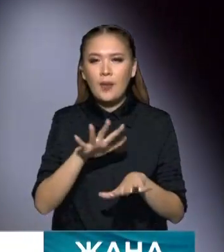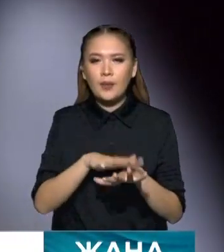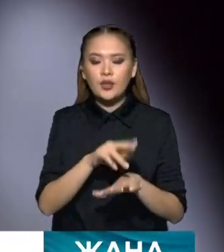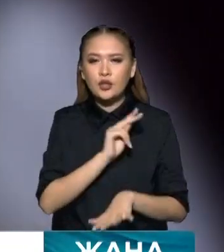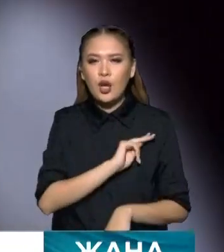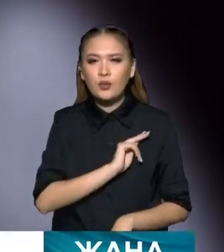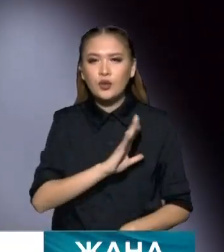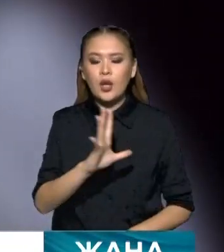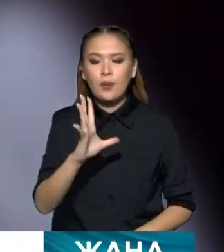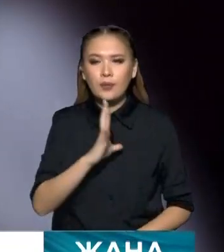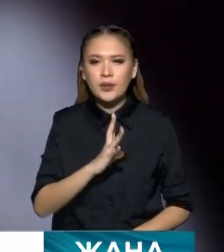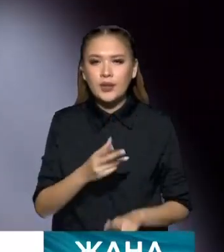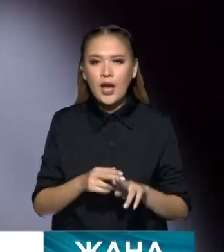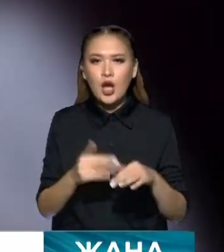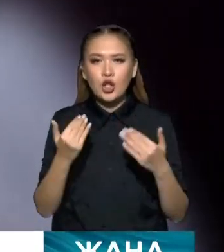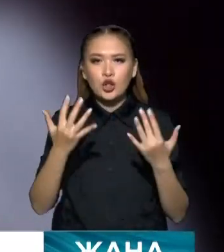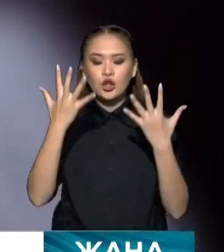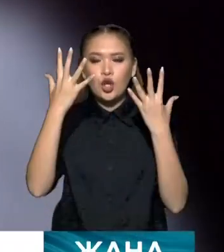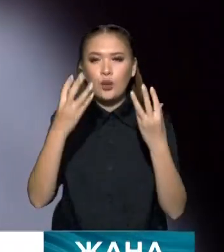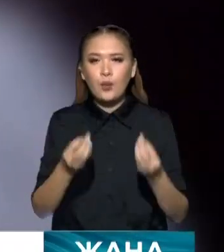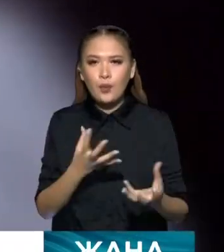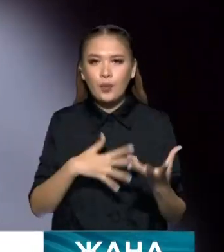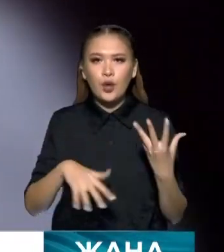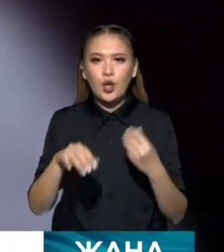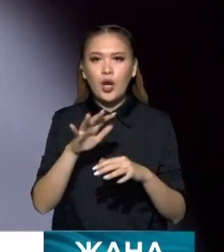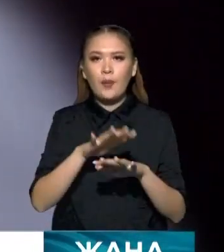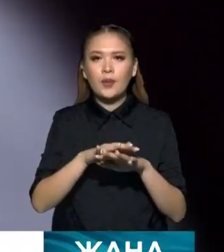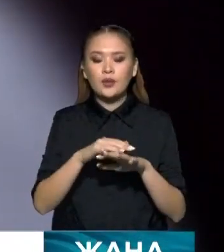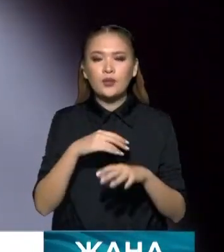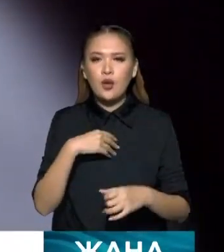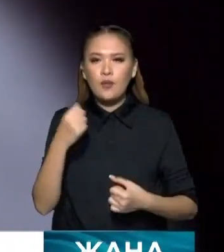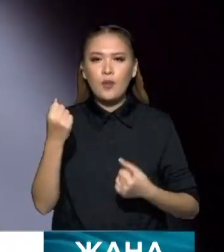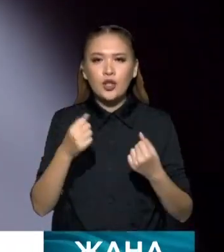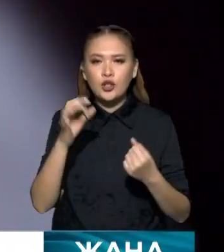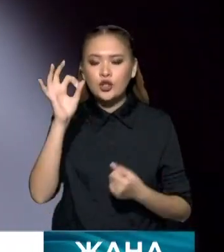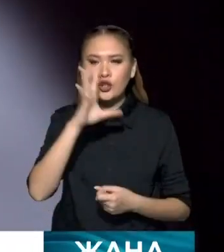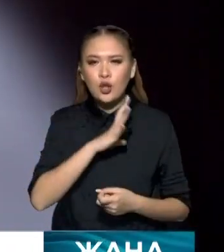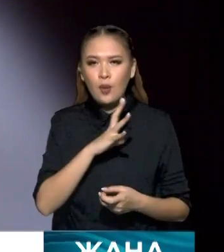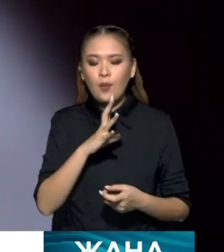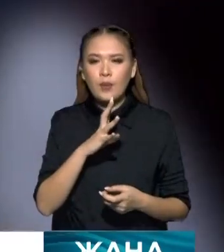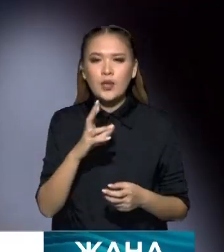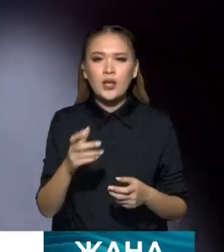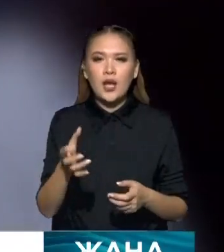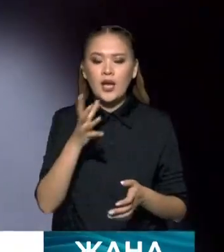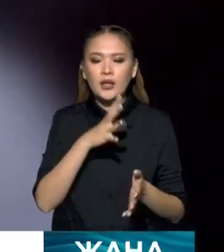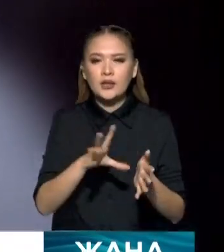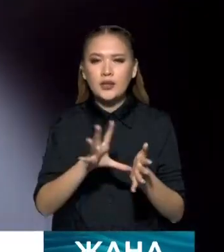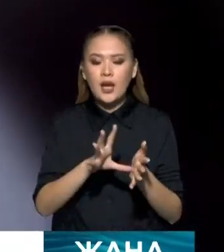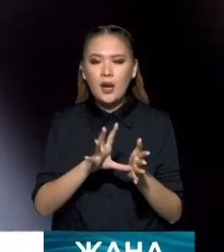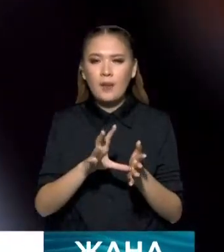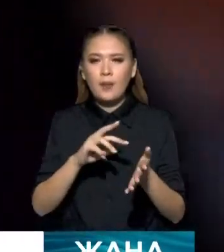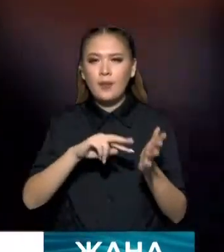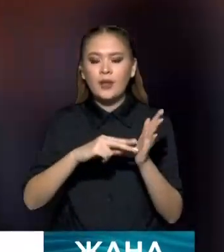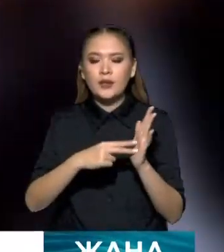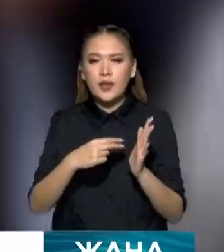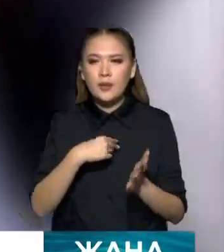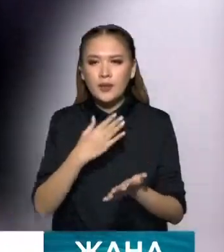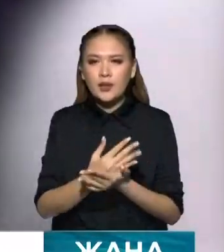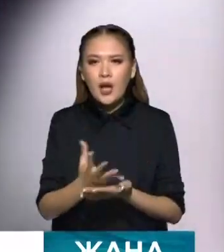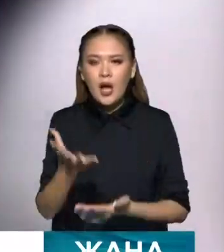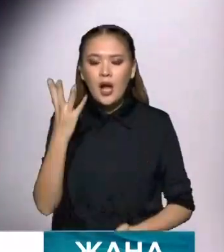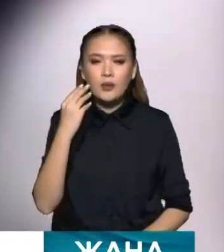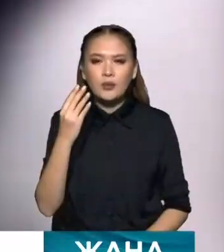істедім. Қазіргі күнде Google компаниясында виртуалды машиналардың бағдарламашысы болып келемін. Алматыда қай